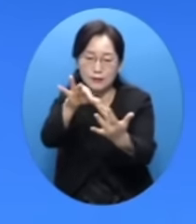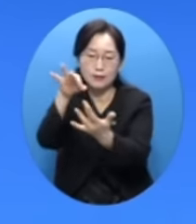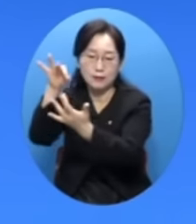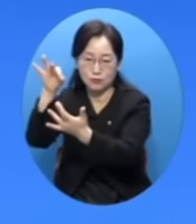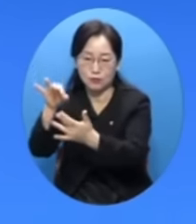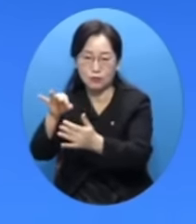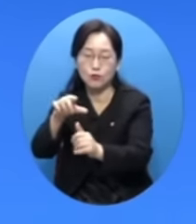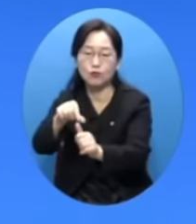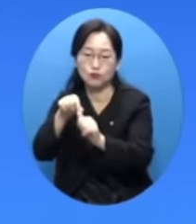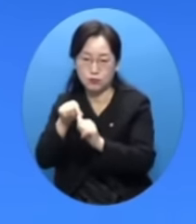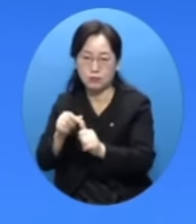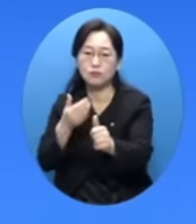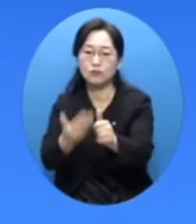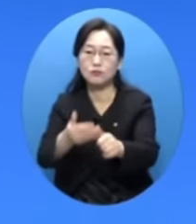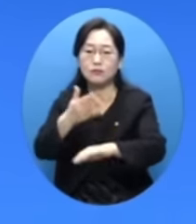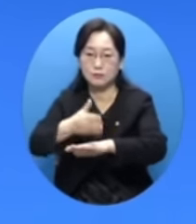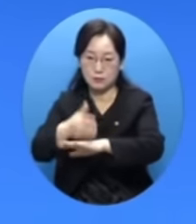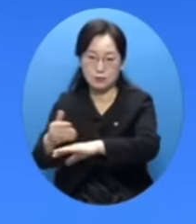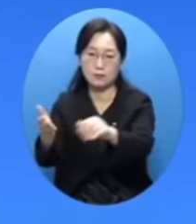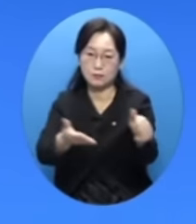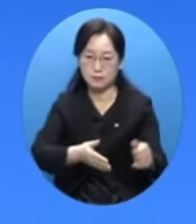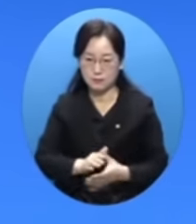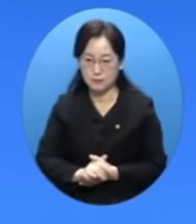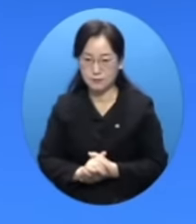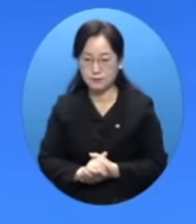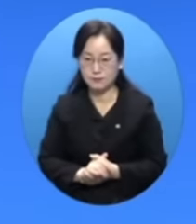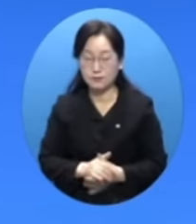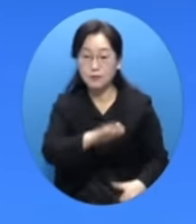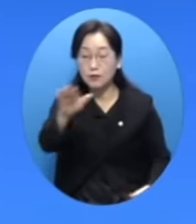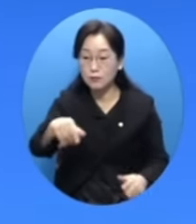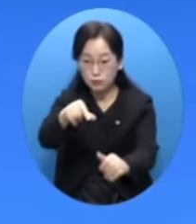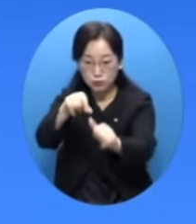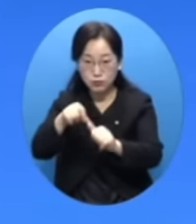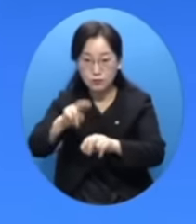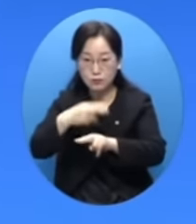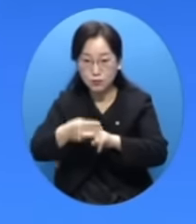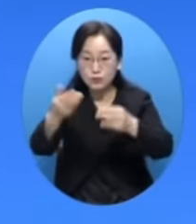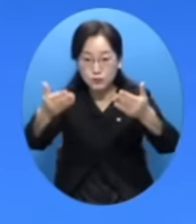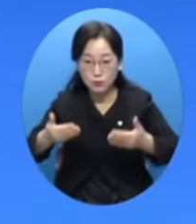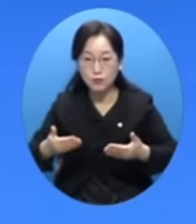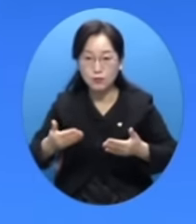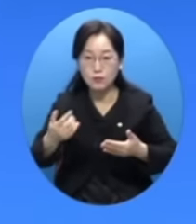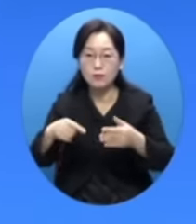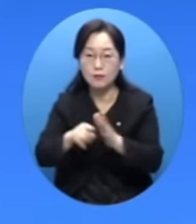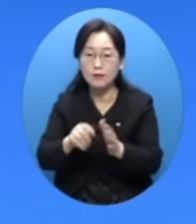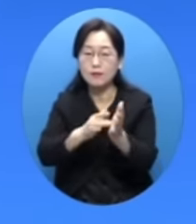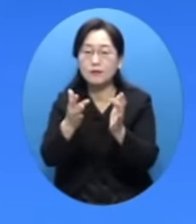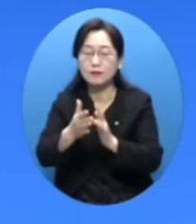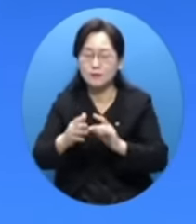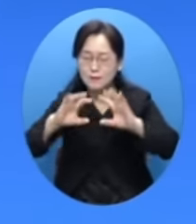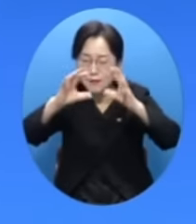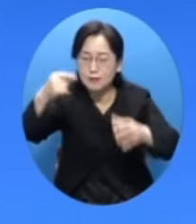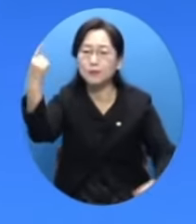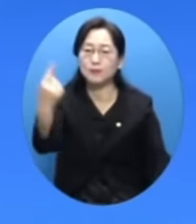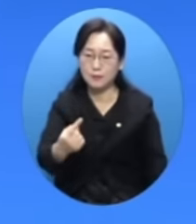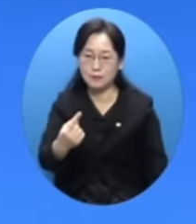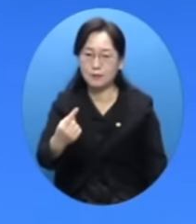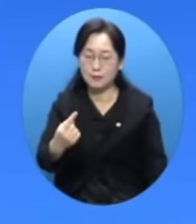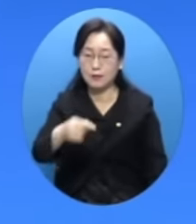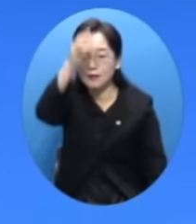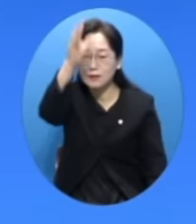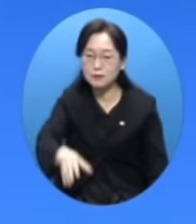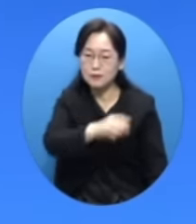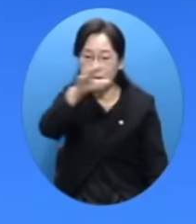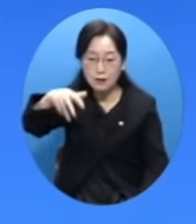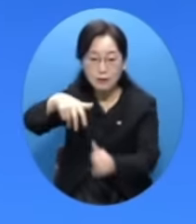대해서 감사해야 되는 것입니다. 이 구원을 우리에게 선물로 주시기 위해서 예수님께서 이 땅에 오신 것입니다. 십자가